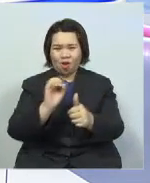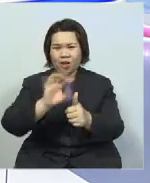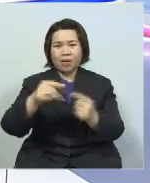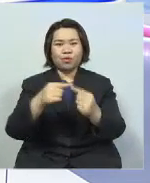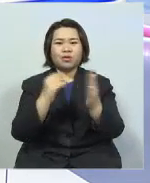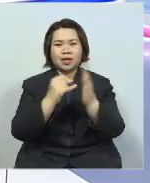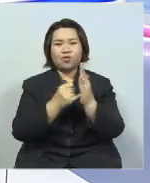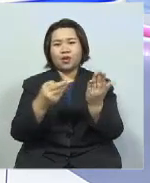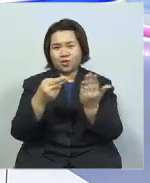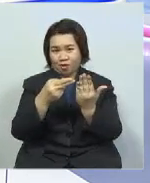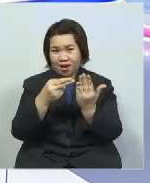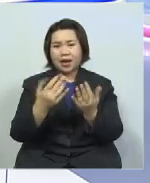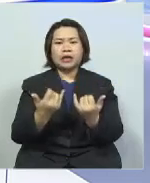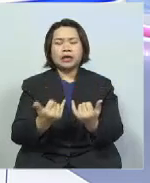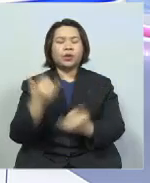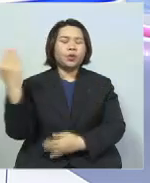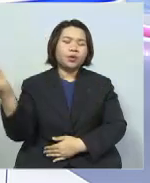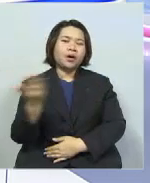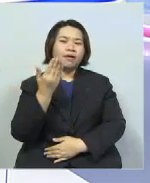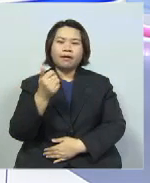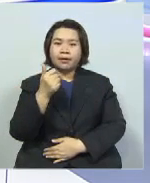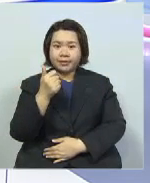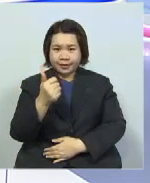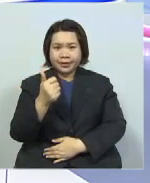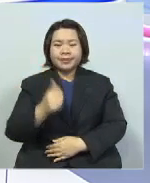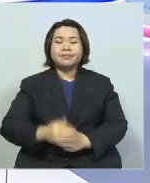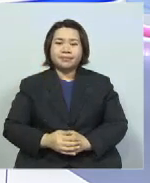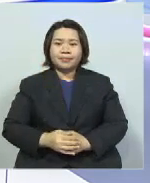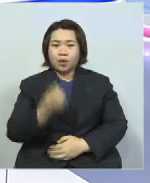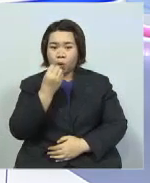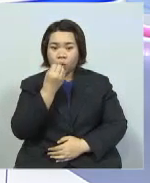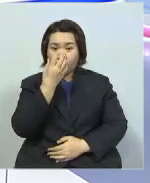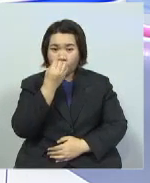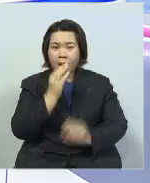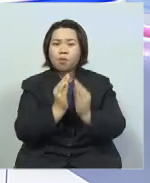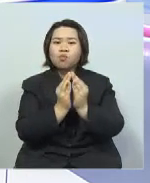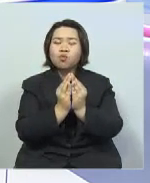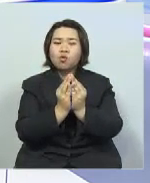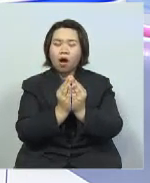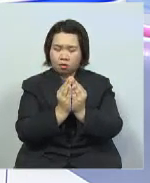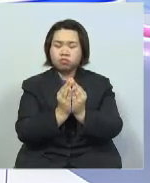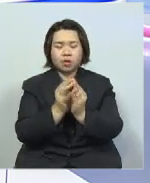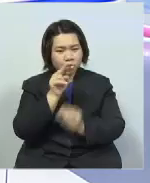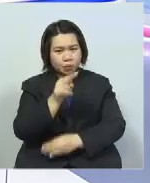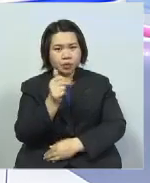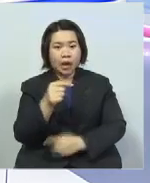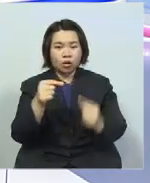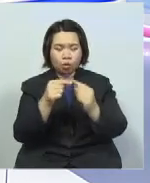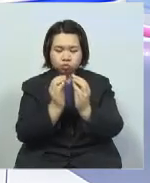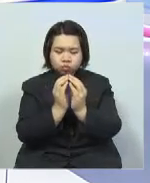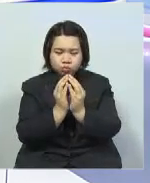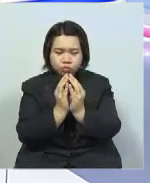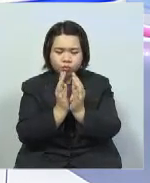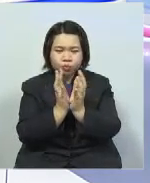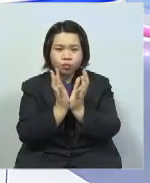ที่หนองคายนะคะหนองคายช่วงนี้อากาศดีทีเดียวแล้วก็ยังมีดอกบัวแดงให้ชมด้วยเขาบอกว่าในช่วงปีใหม่เนี่ยจะบานเ